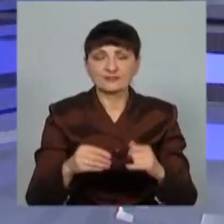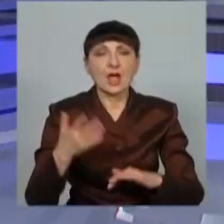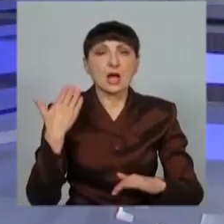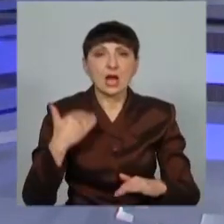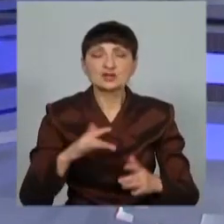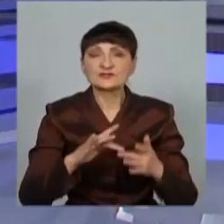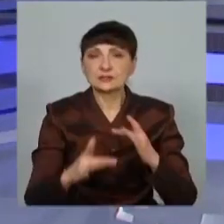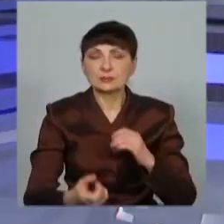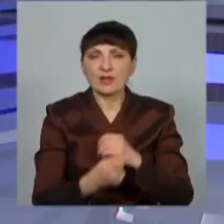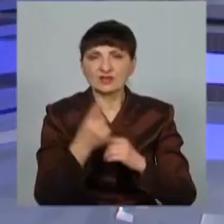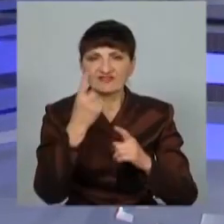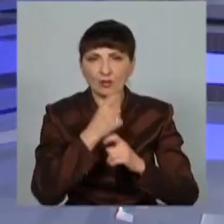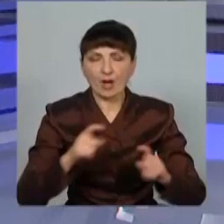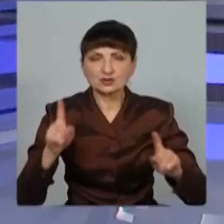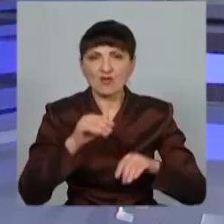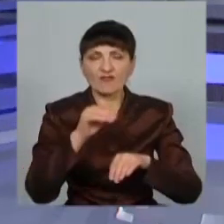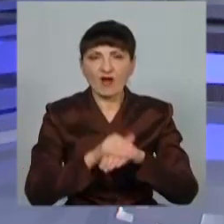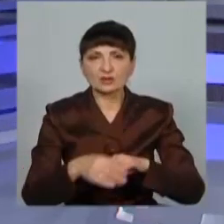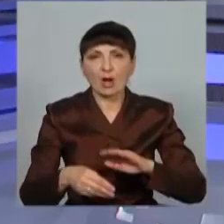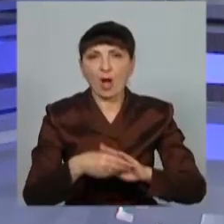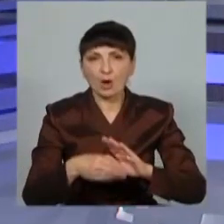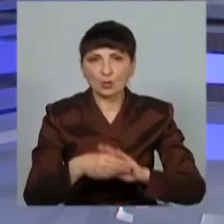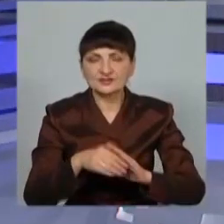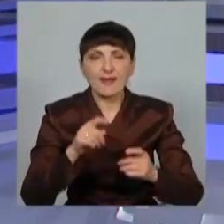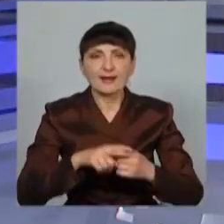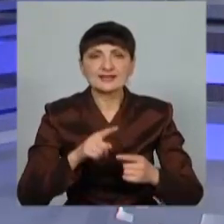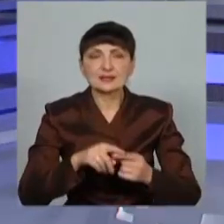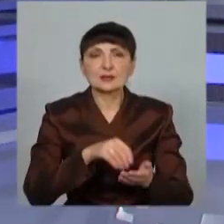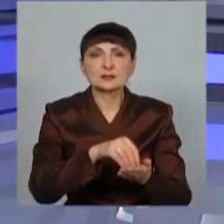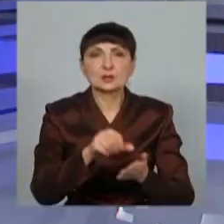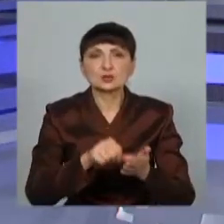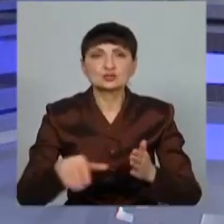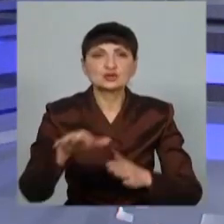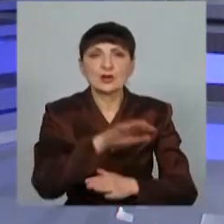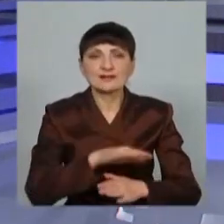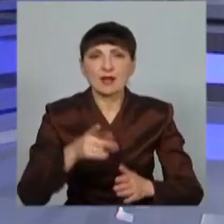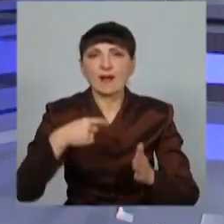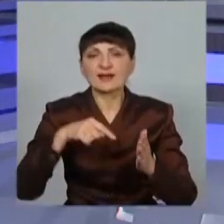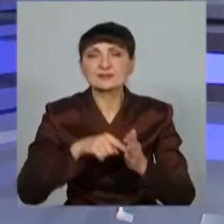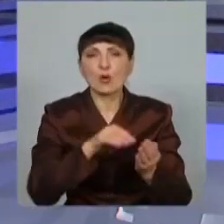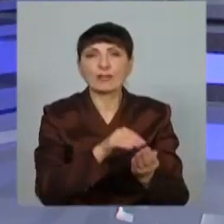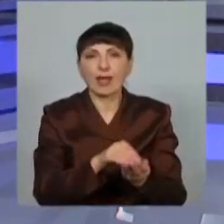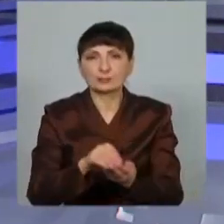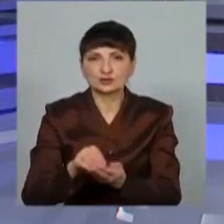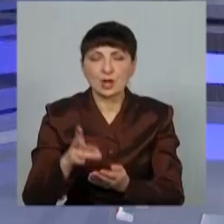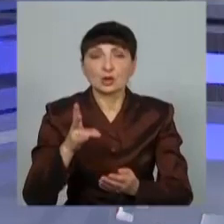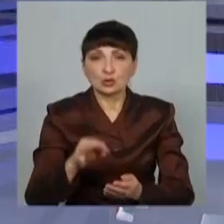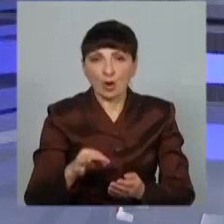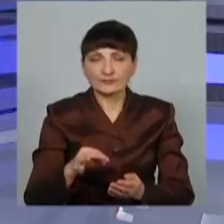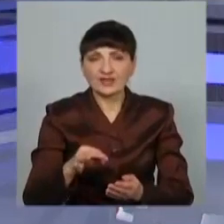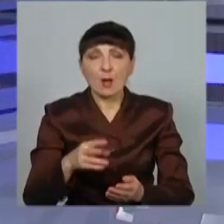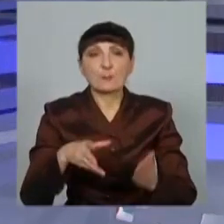социальных сетях появилась информация о фактах коррупции касательно приобретение участков на городских кладбищах однако выяснилось что